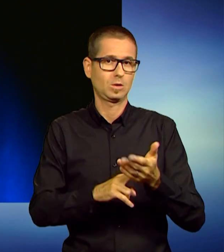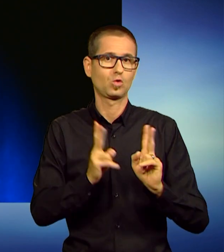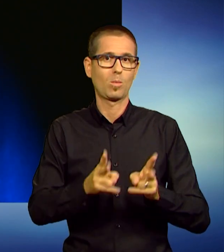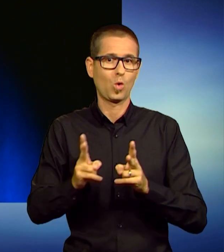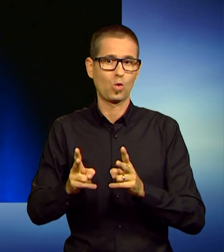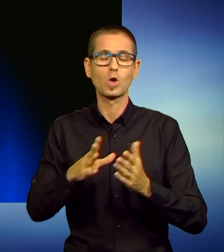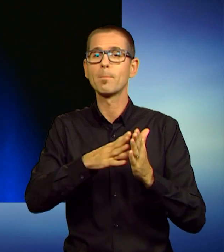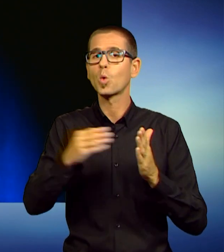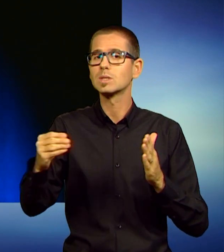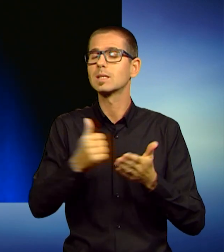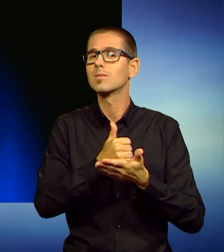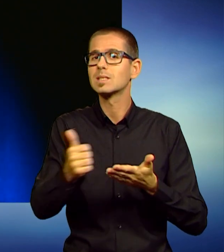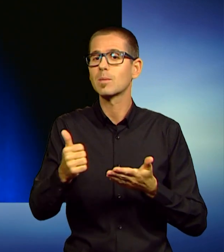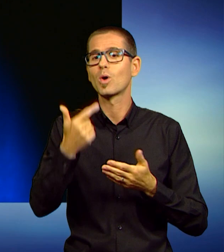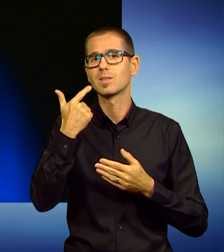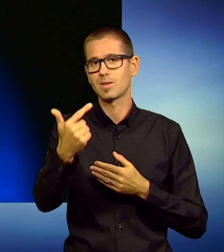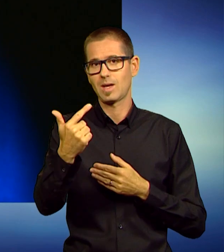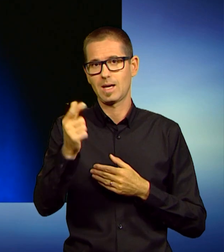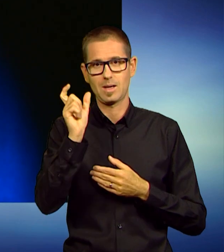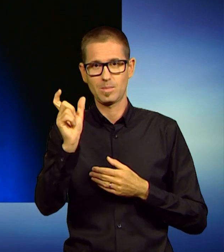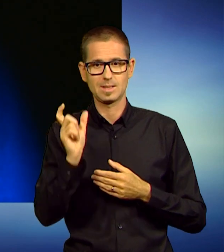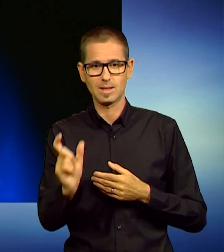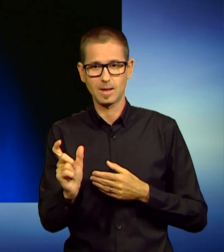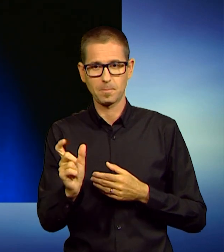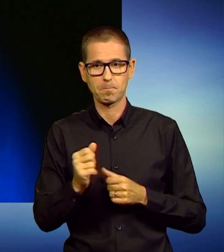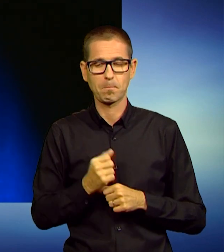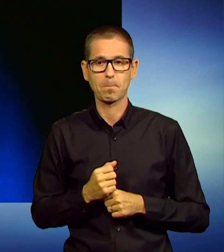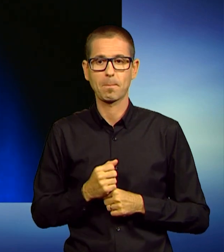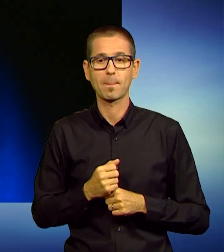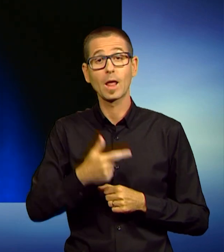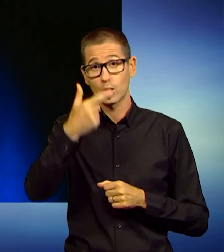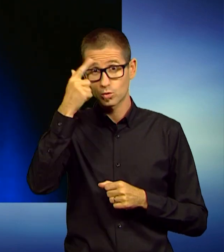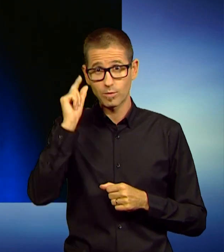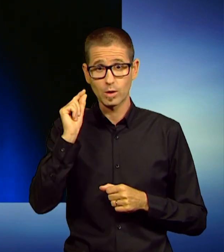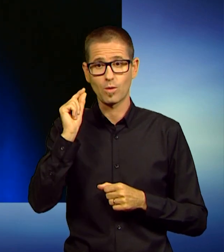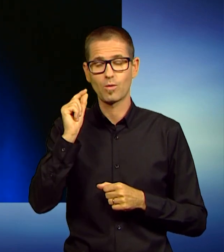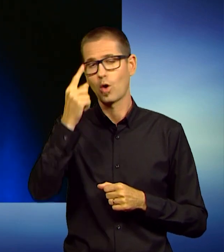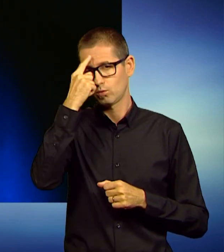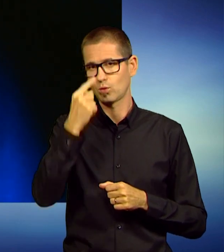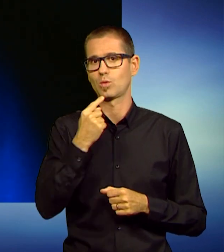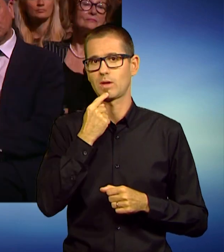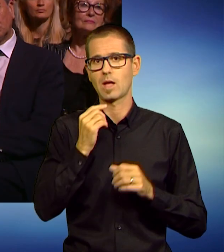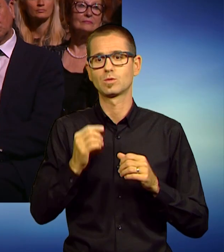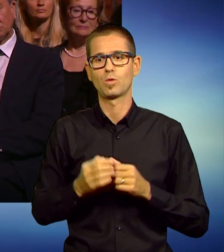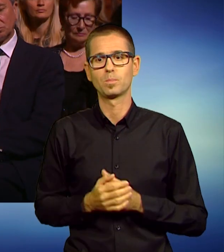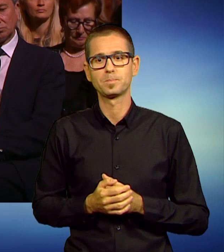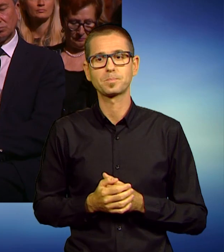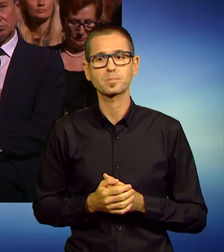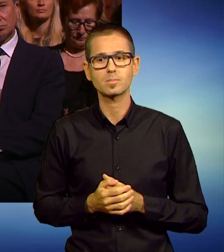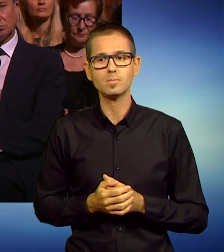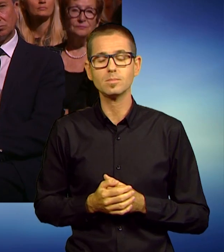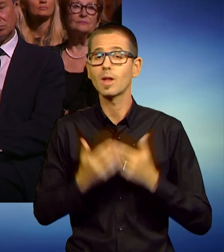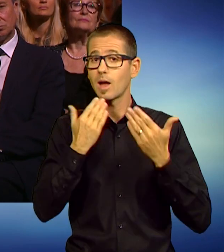mogoče povzeti v samo 2 besedah. Človekovo dostojanstvo.